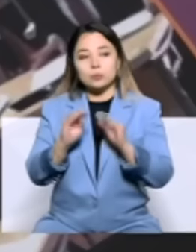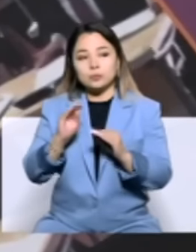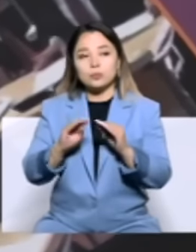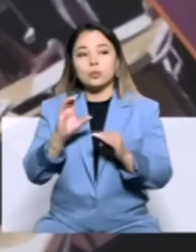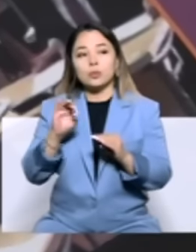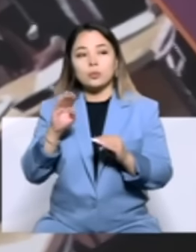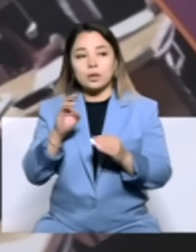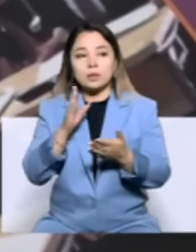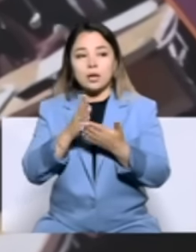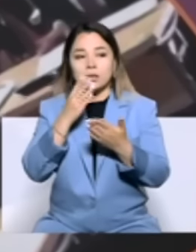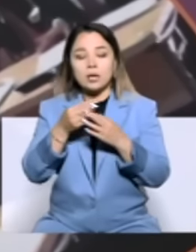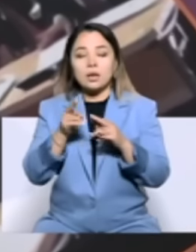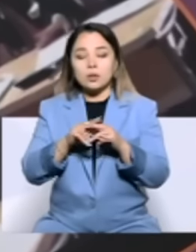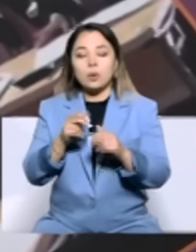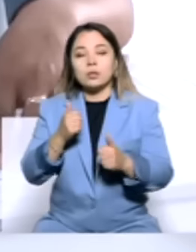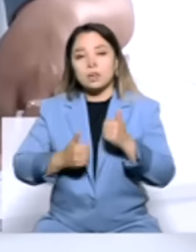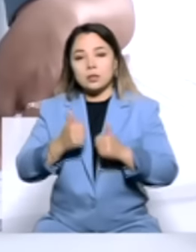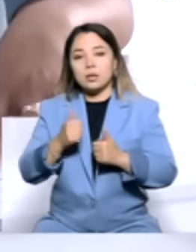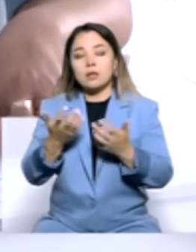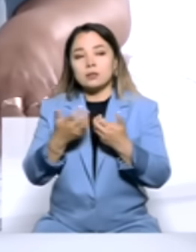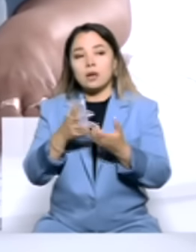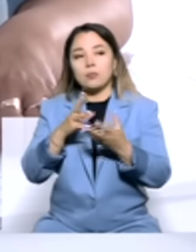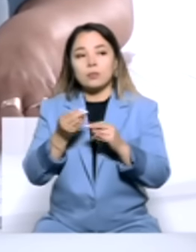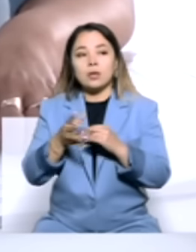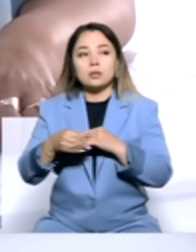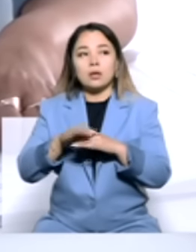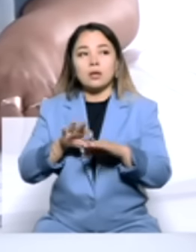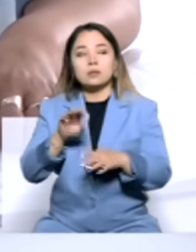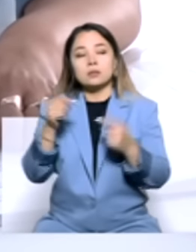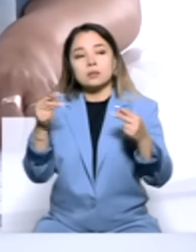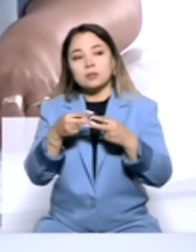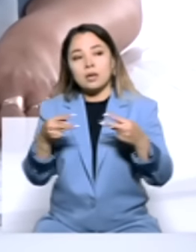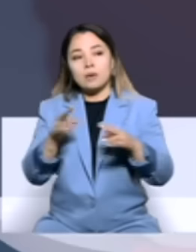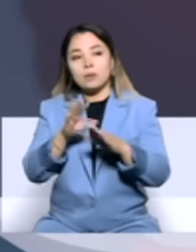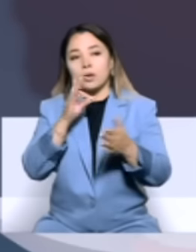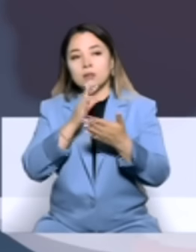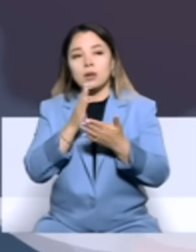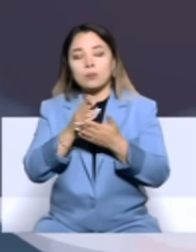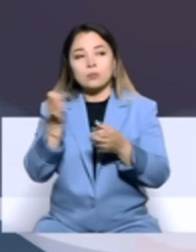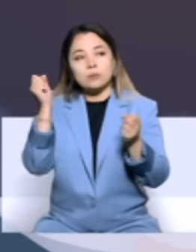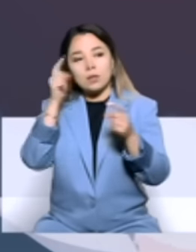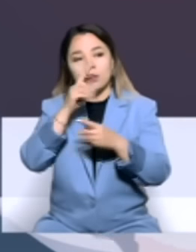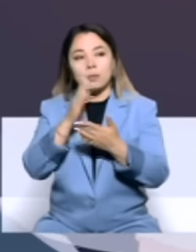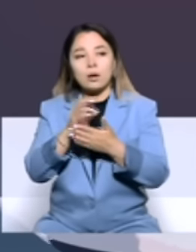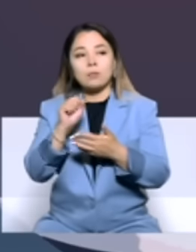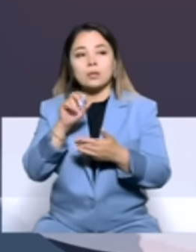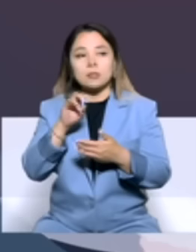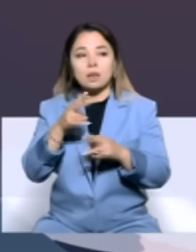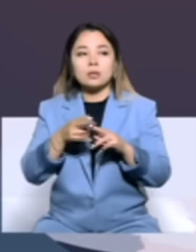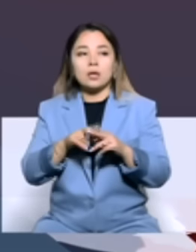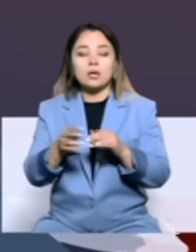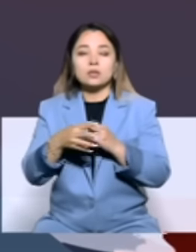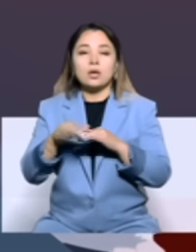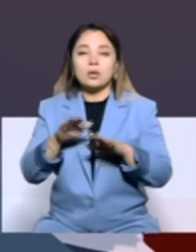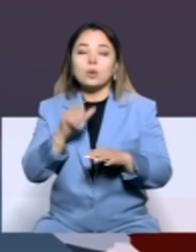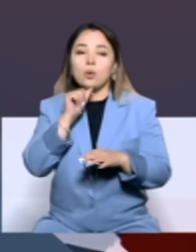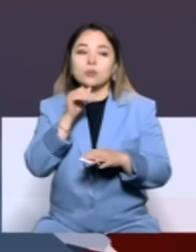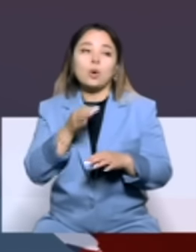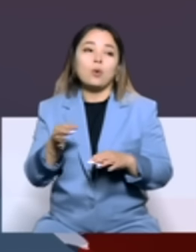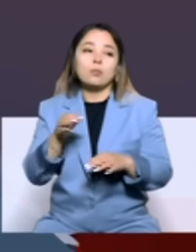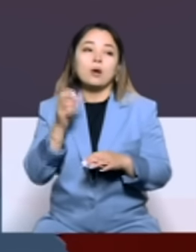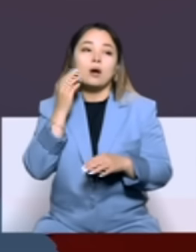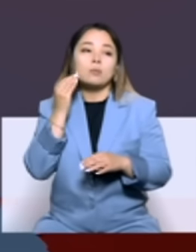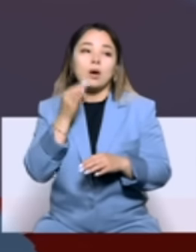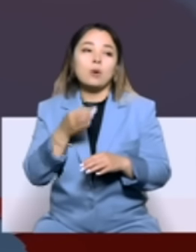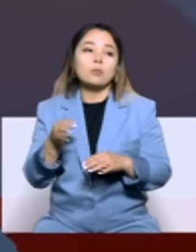болды. Рейтинг есебінен білім берудегі аймақтар арасындағы теңсіздікті де көруге болады. Мәселен, Абзалдың жерлестері мен Қостанай облысы және